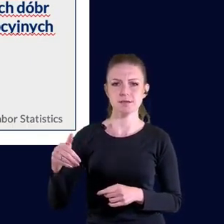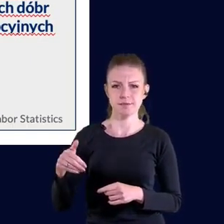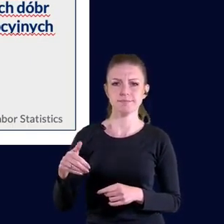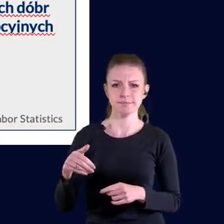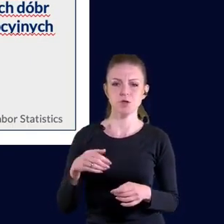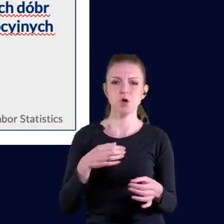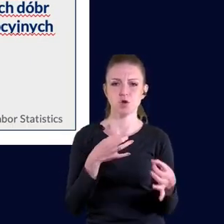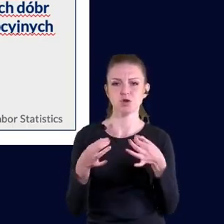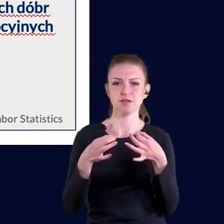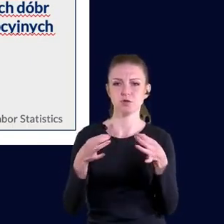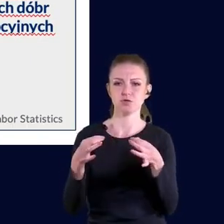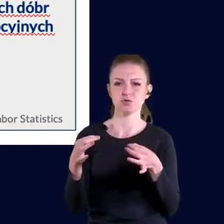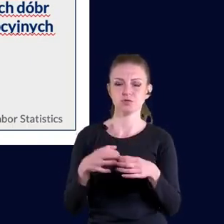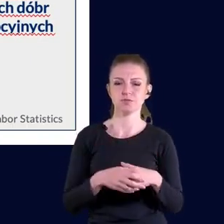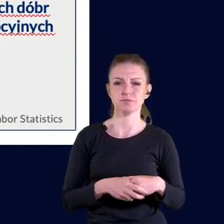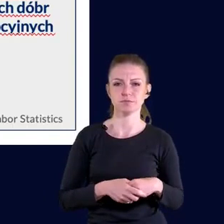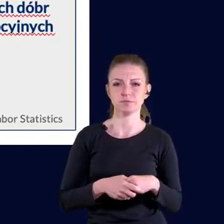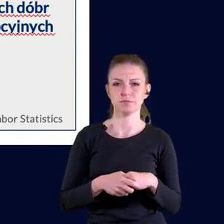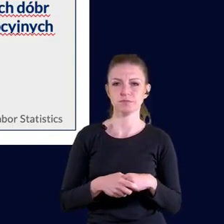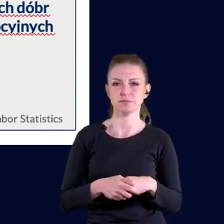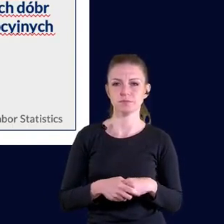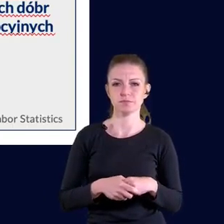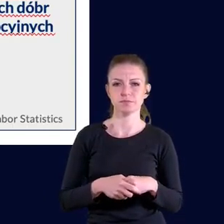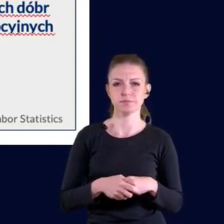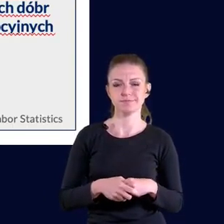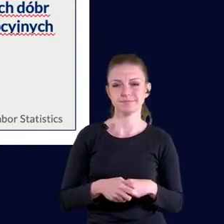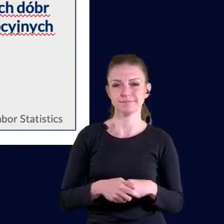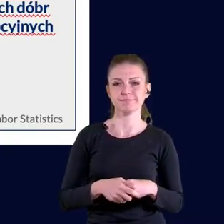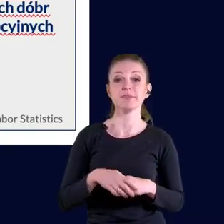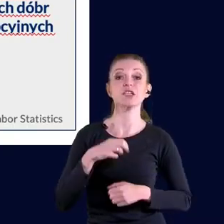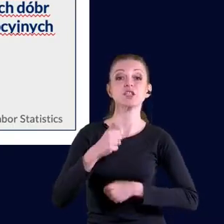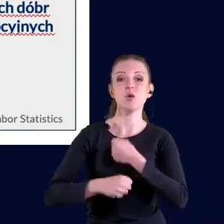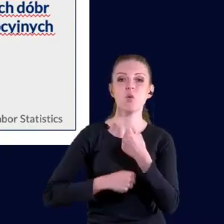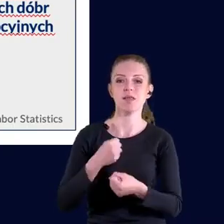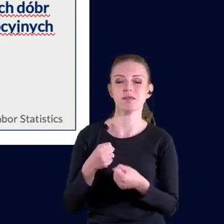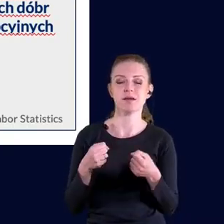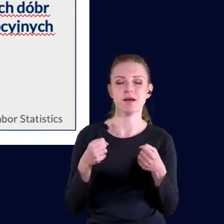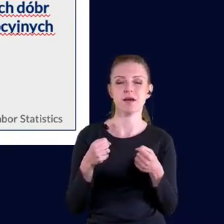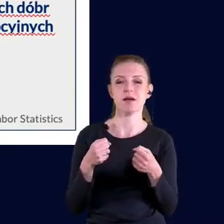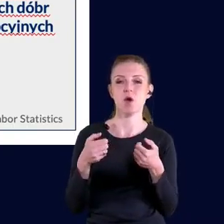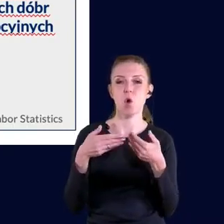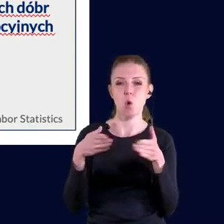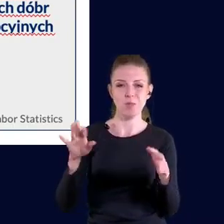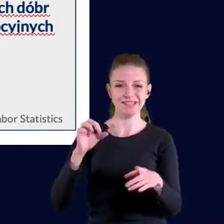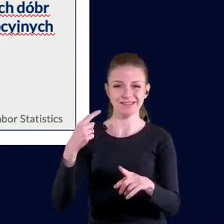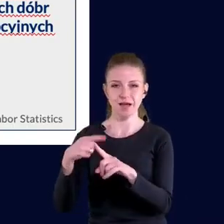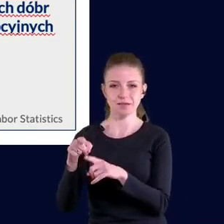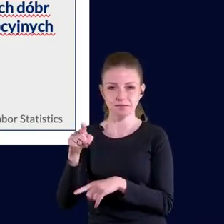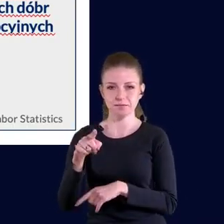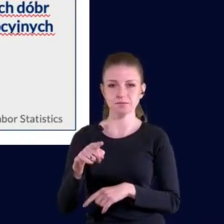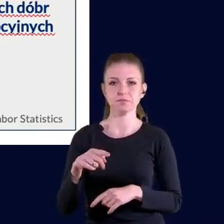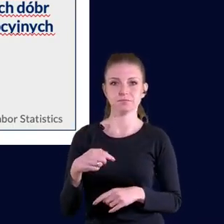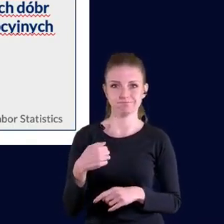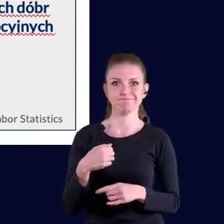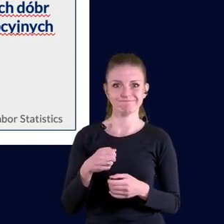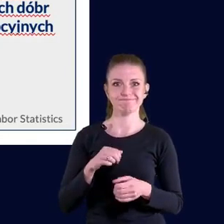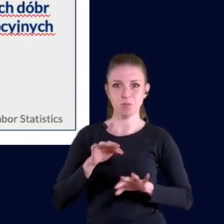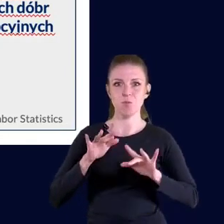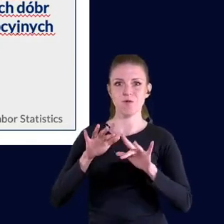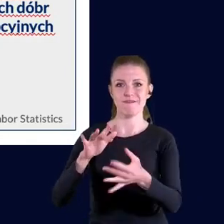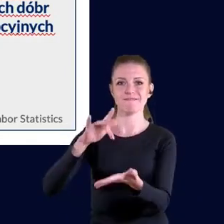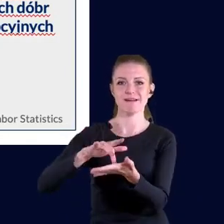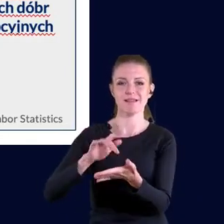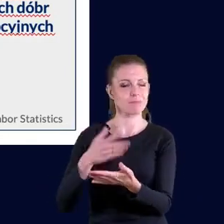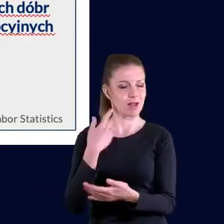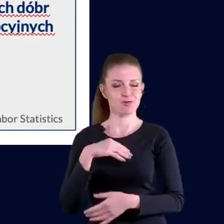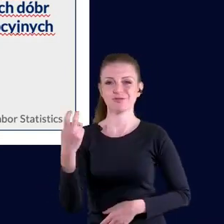studentów i działania Open start spowodowały reakcje rynku i to jest bardzo Moim